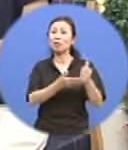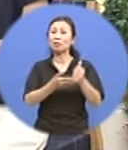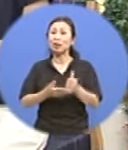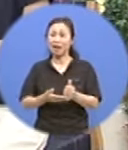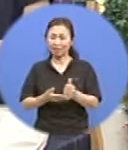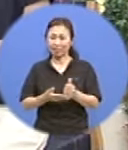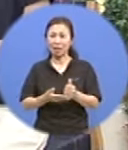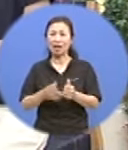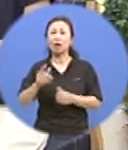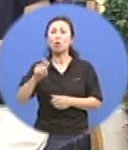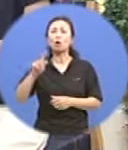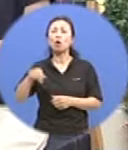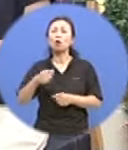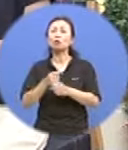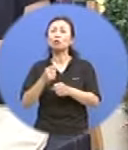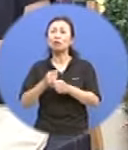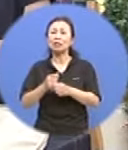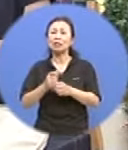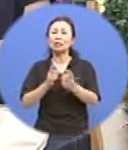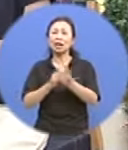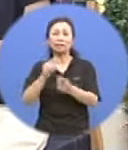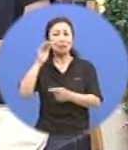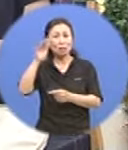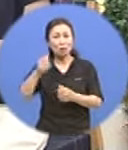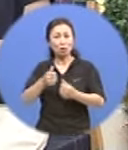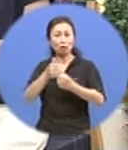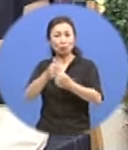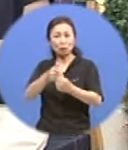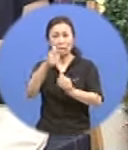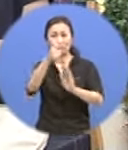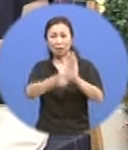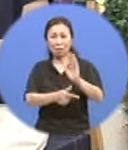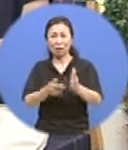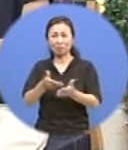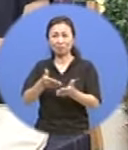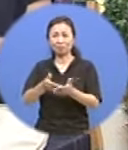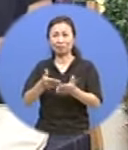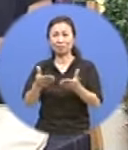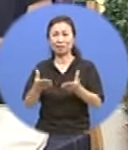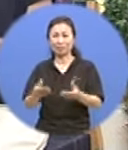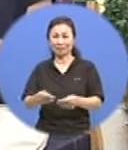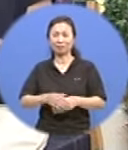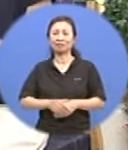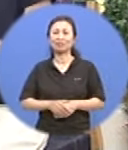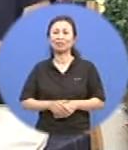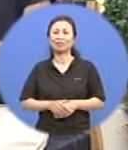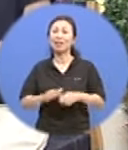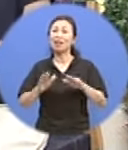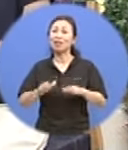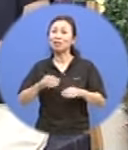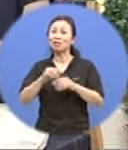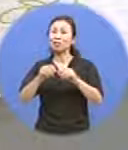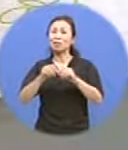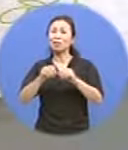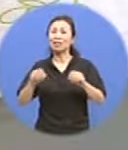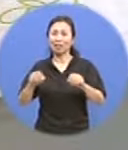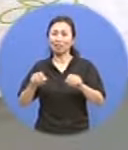え、ものづくりへの希望と挑戦をテーマにお送りしました。それでは今週のプレゼントです。